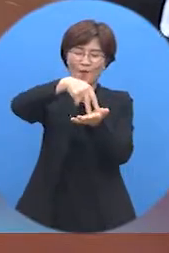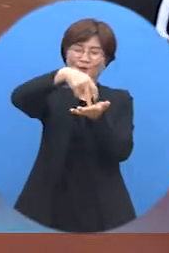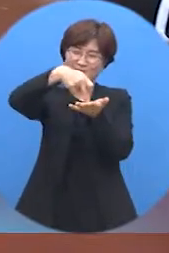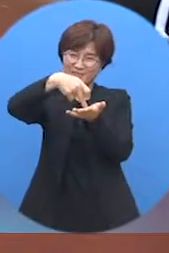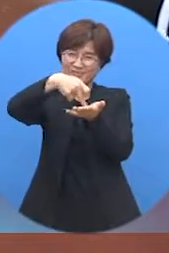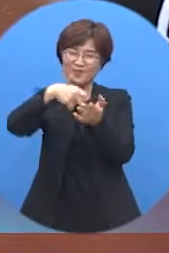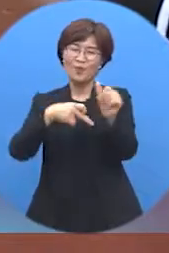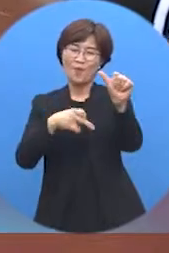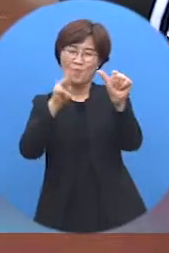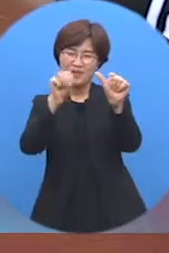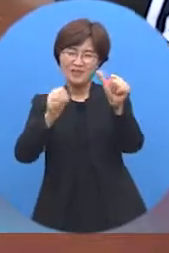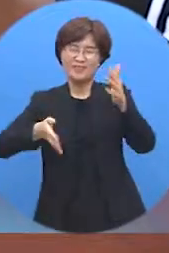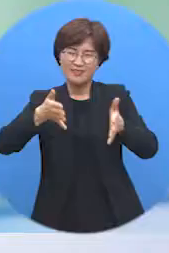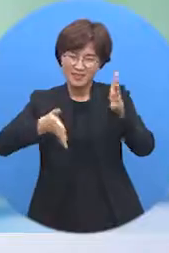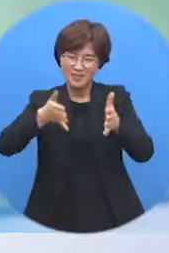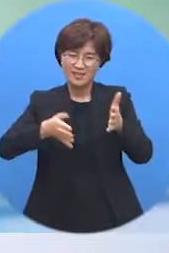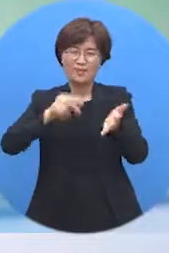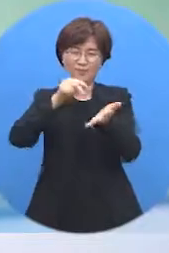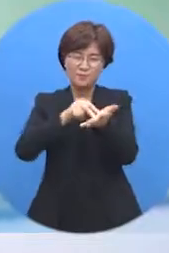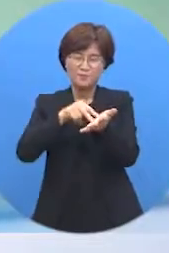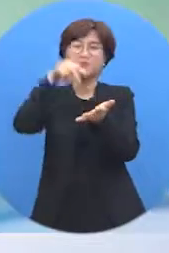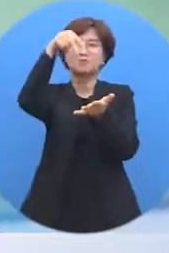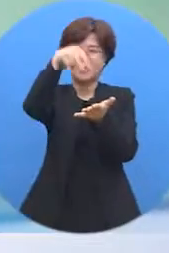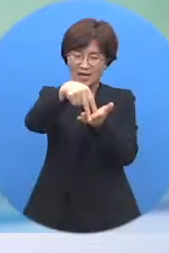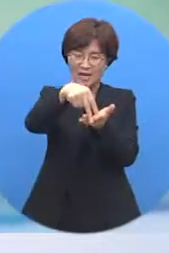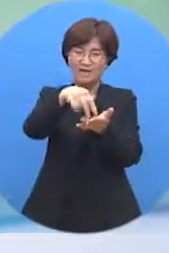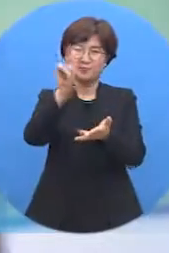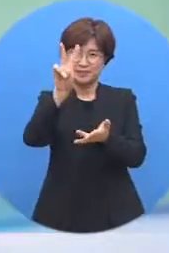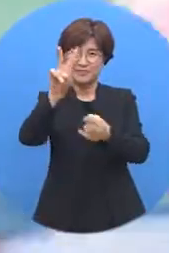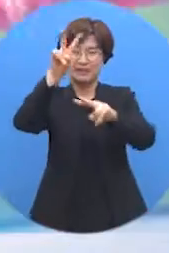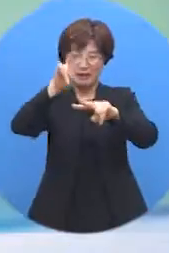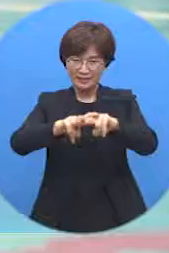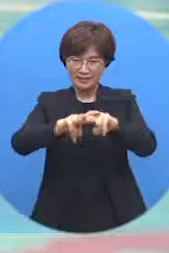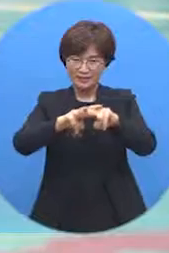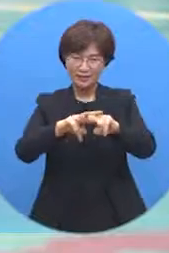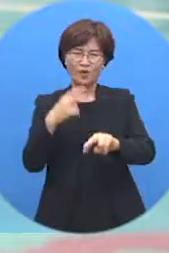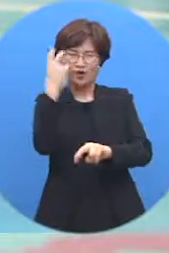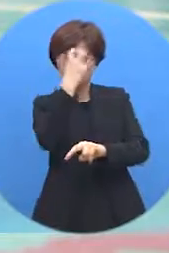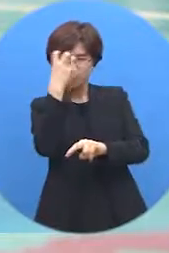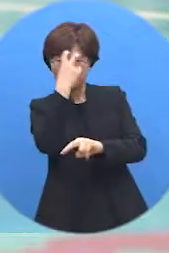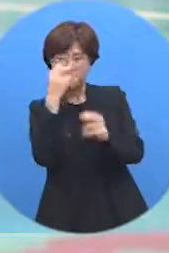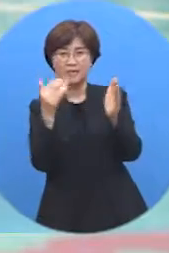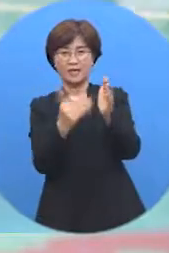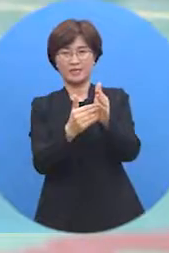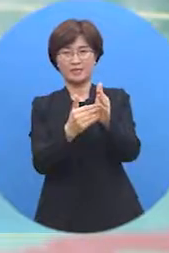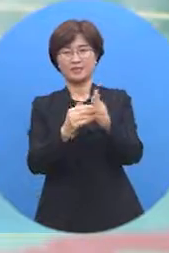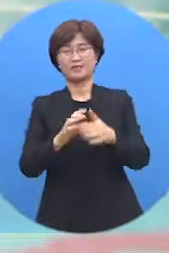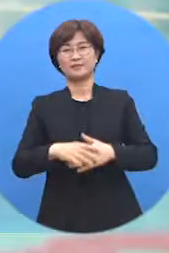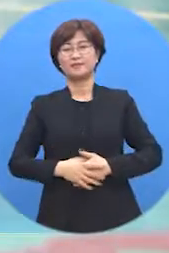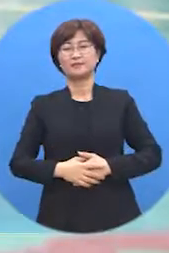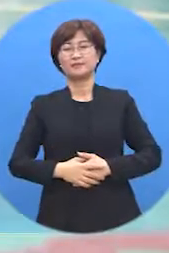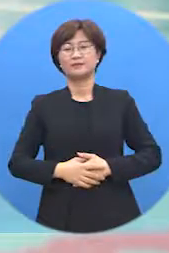외발서기, 5m 왕복 달리기, 제자리 멀리뛰기, V자 앉기 등의 체력검사를 진행했습니다.